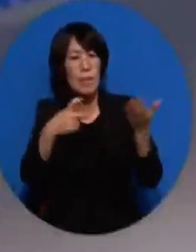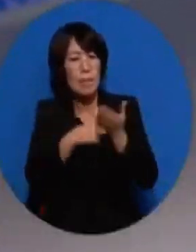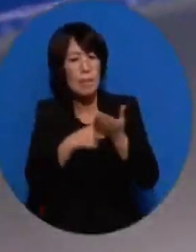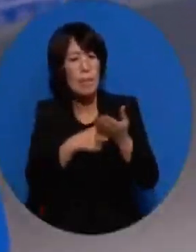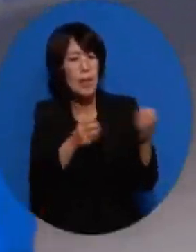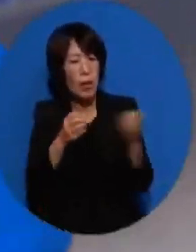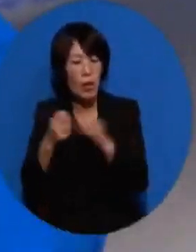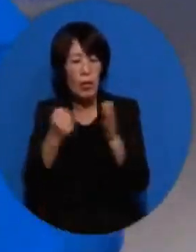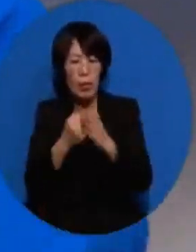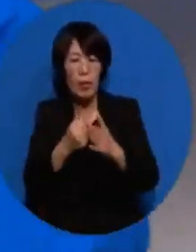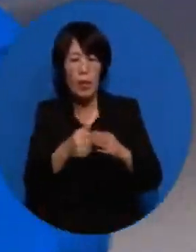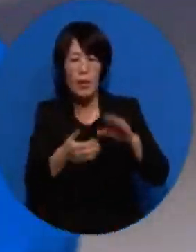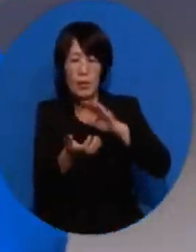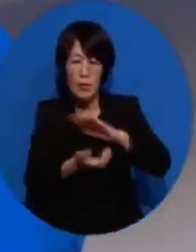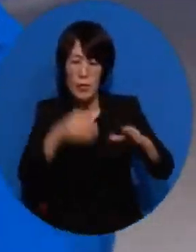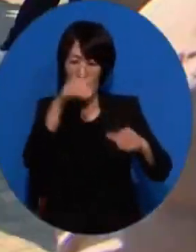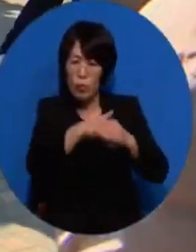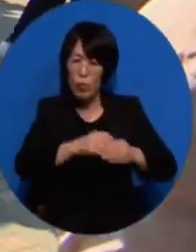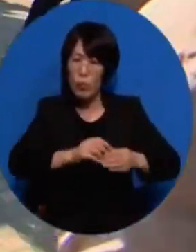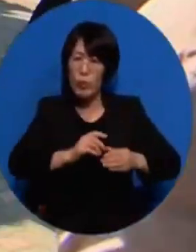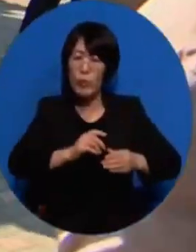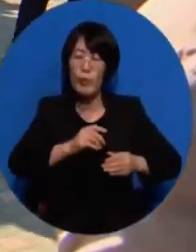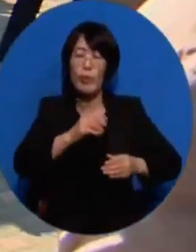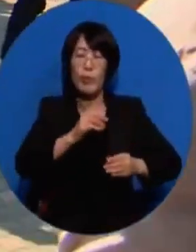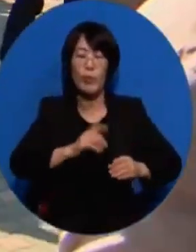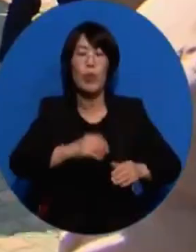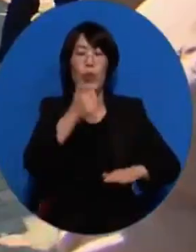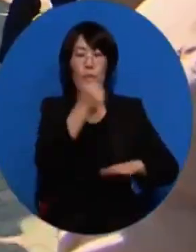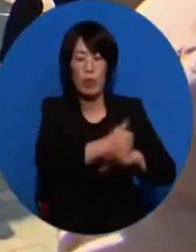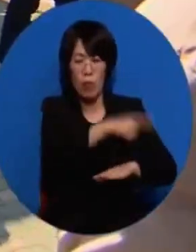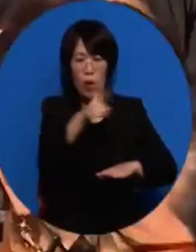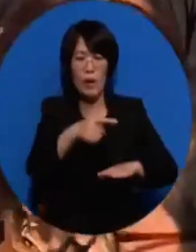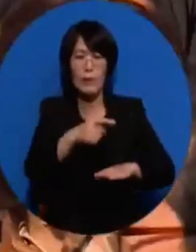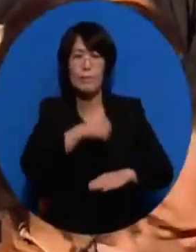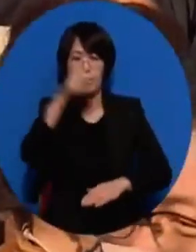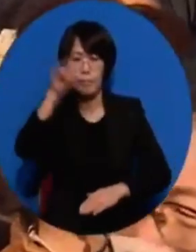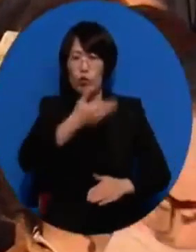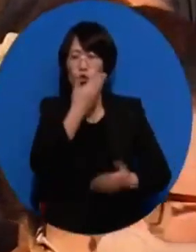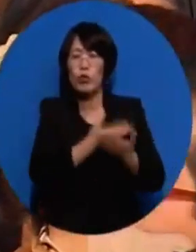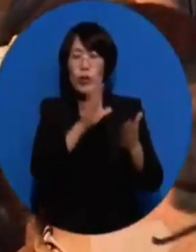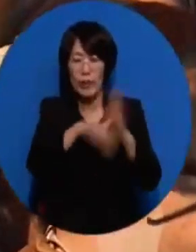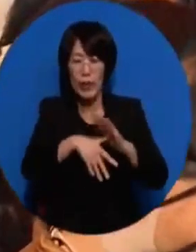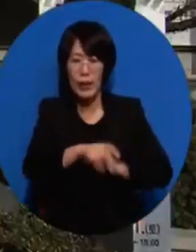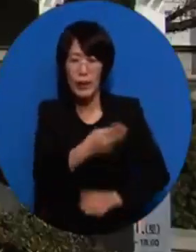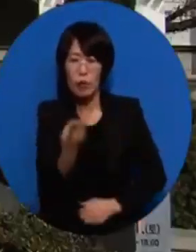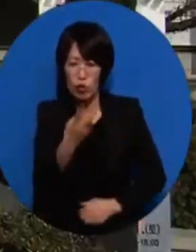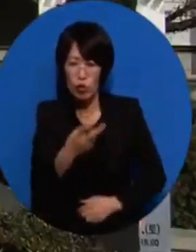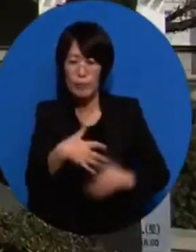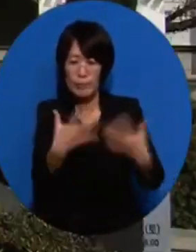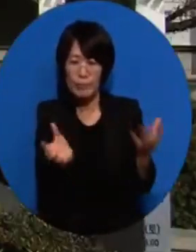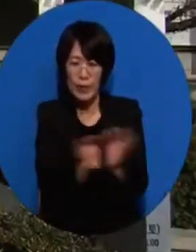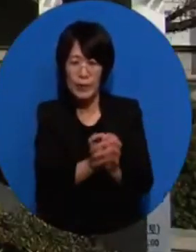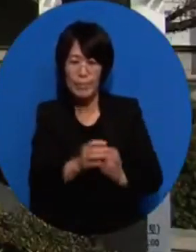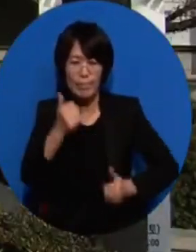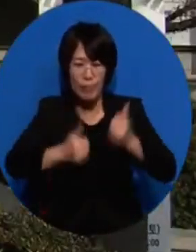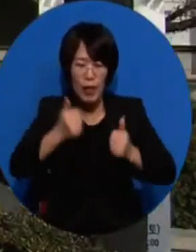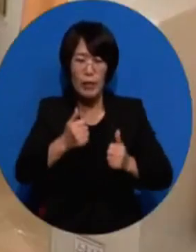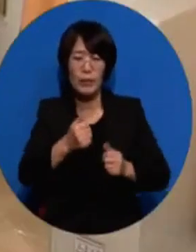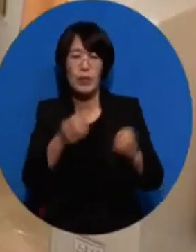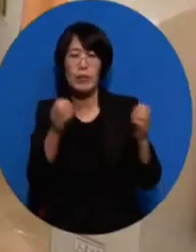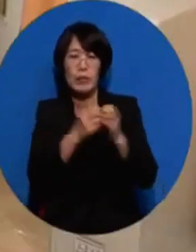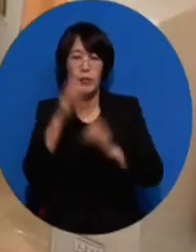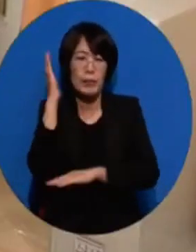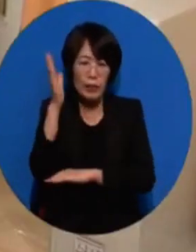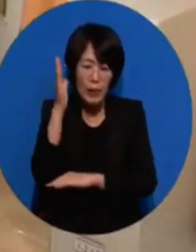만큼 사전투표는 1차 승부처로 꼽힙니다. 그래서 여야 각 정당은 경쟁적으로 유세와 문자,